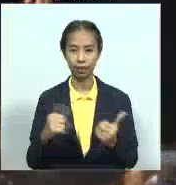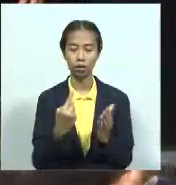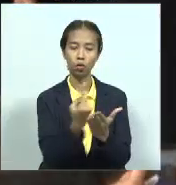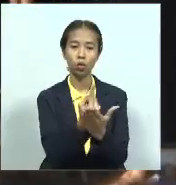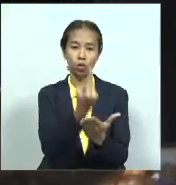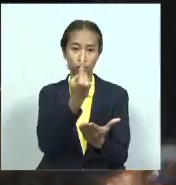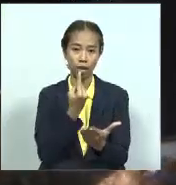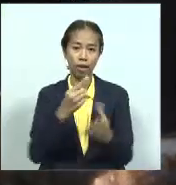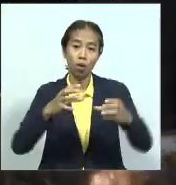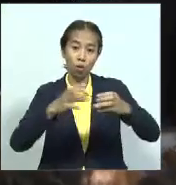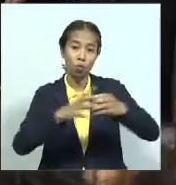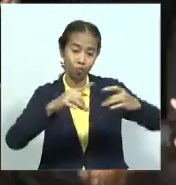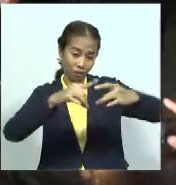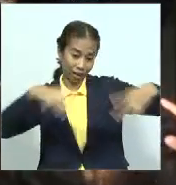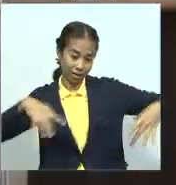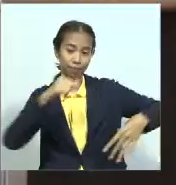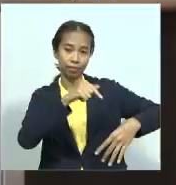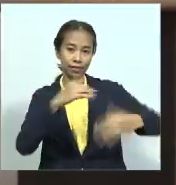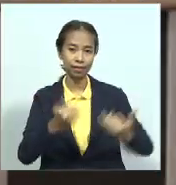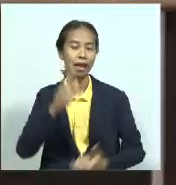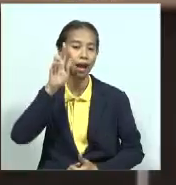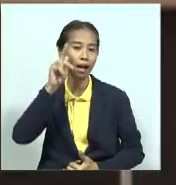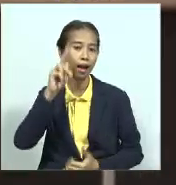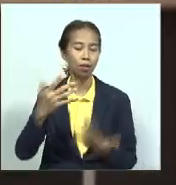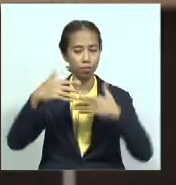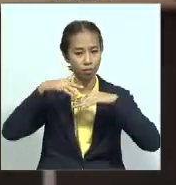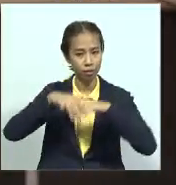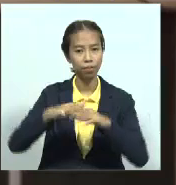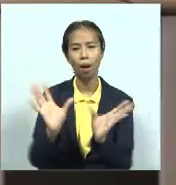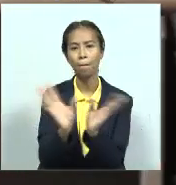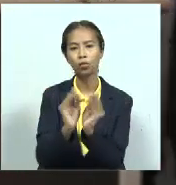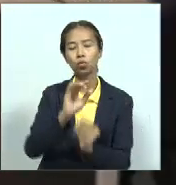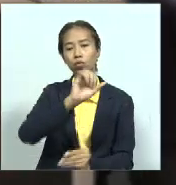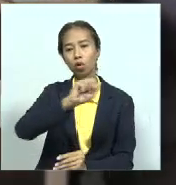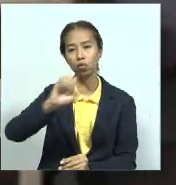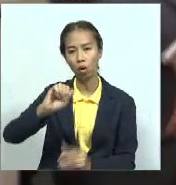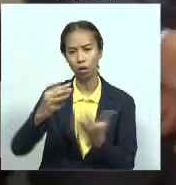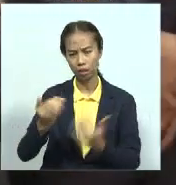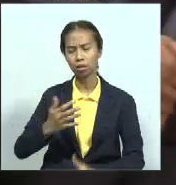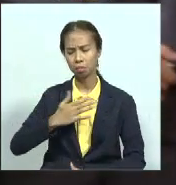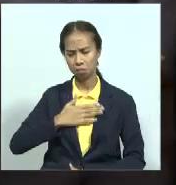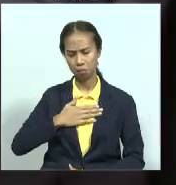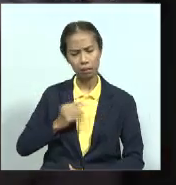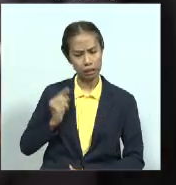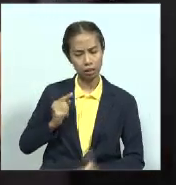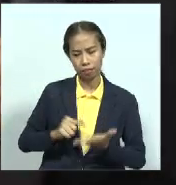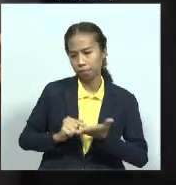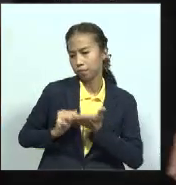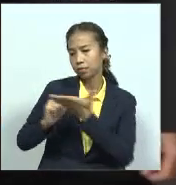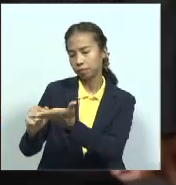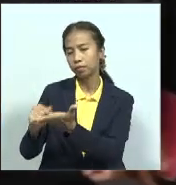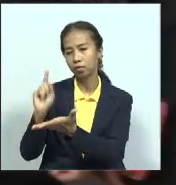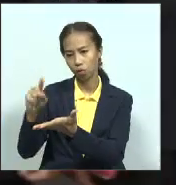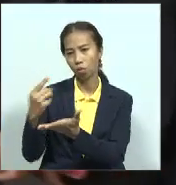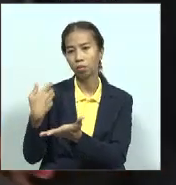ตัวแทนพรรคฝ่ายค้านนะคะได้ร่วมกันแถลงข่าวภายหลังการประชุมส.ส.ยืนยันมติการเสนอญัตติให้เข้าสู่การพิจาร